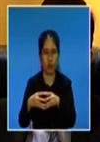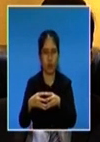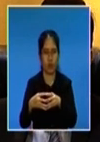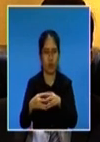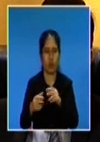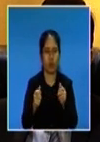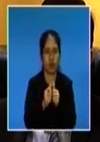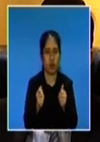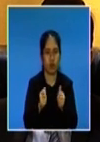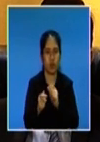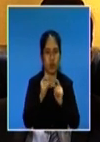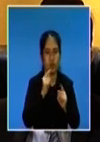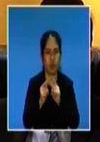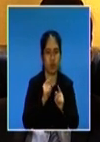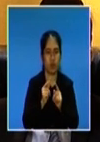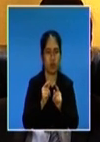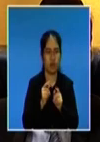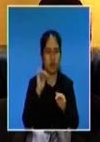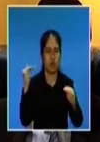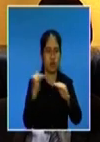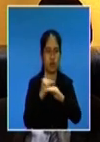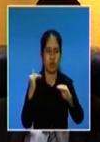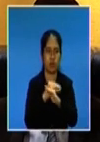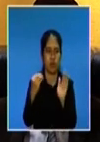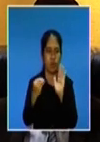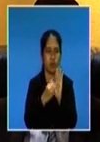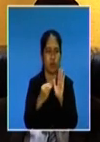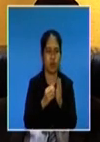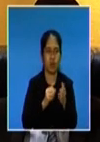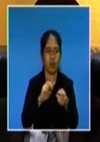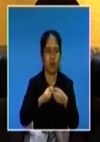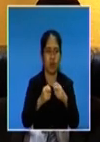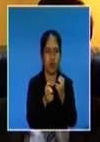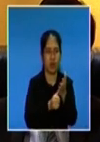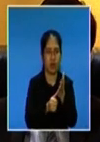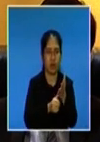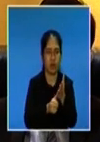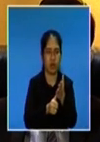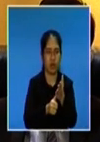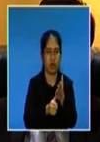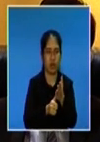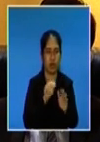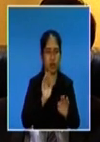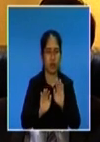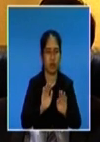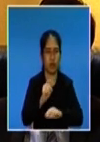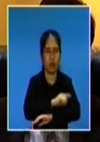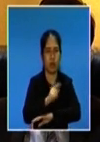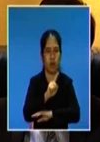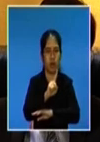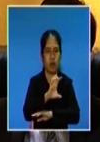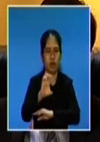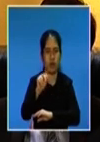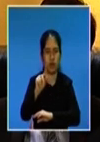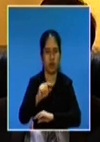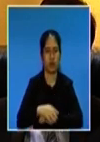อนุที่ศึกษาเรื่องการจราจรเมืองใหญ่นะครับซึ่งจะมาแก้ปัญหาด้วยเนี่ยจะตามหลังมาภายใน120วันไม่เกินครับท่านประธ